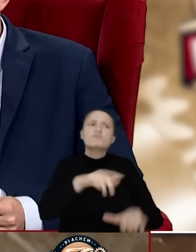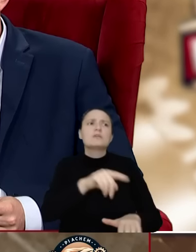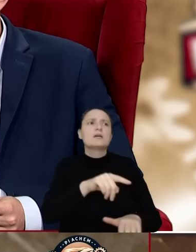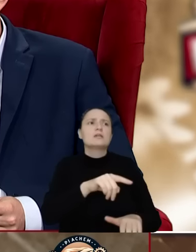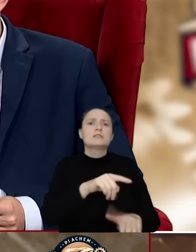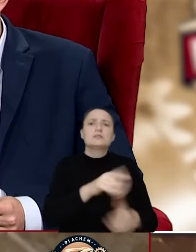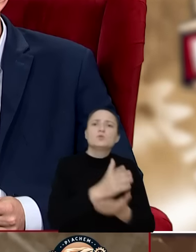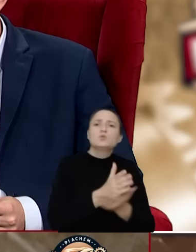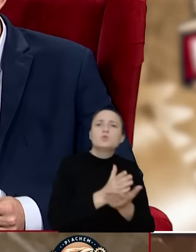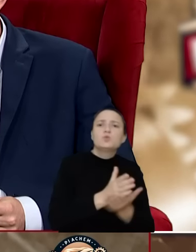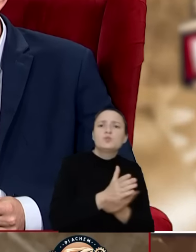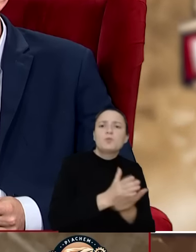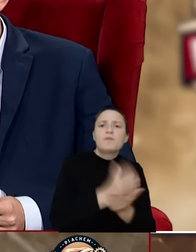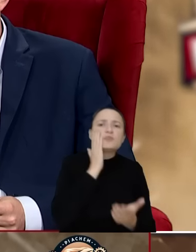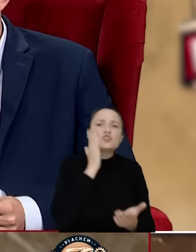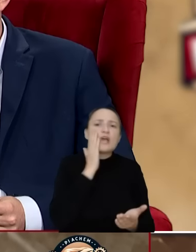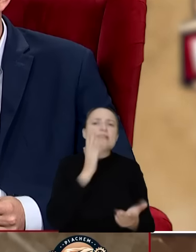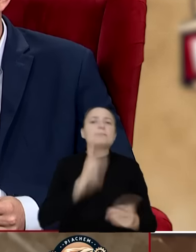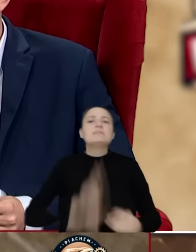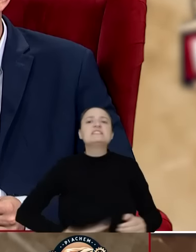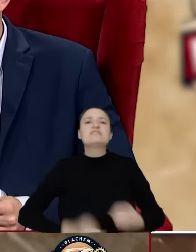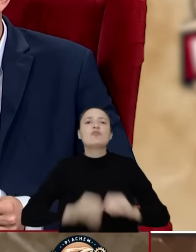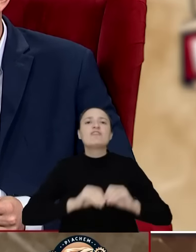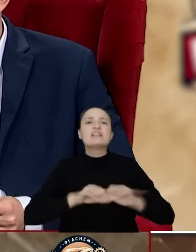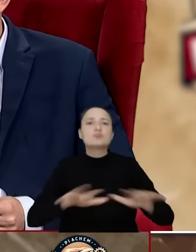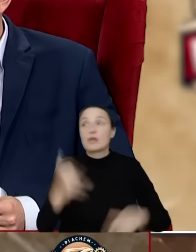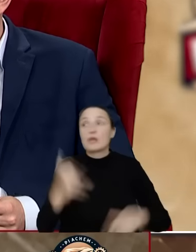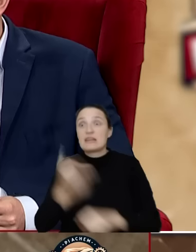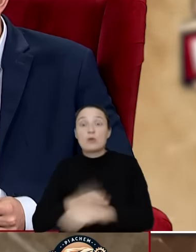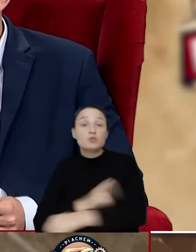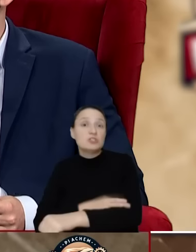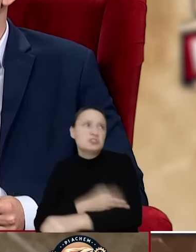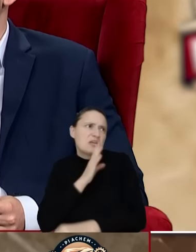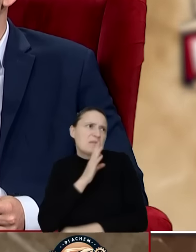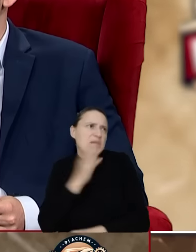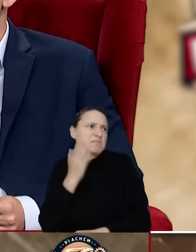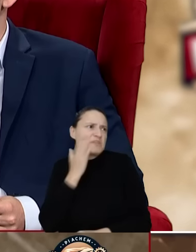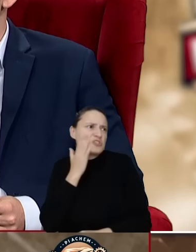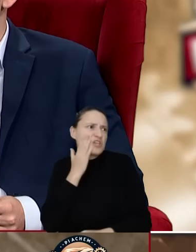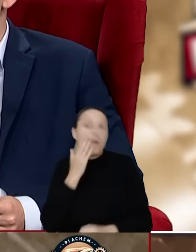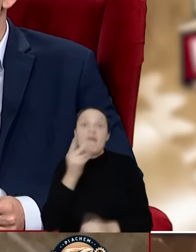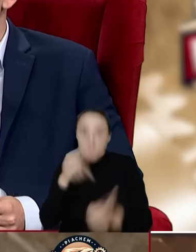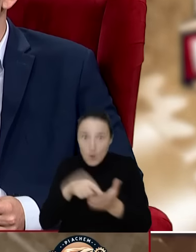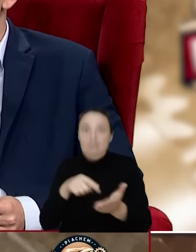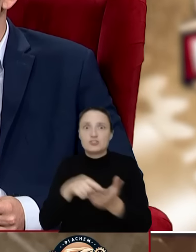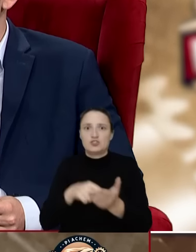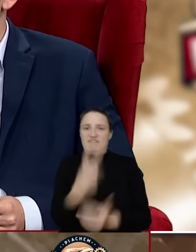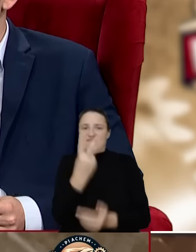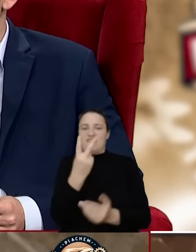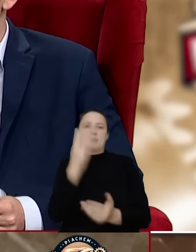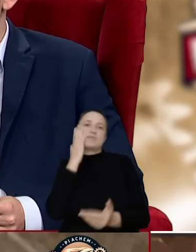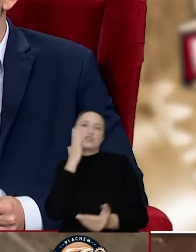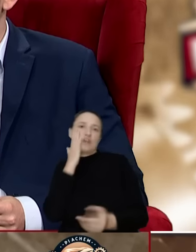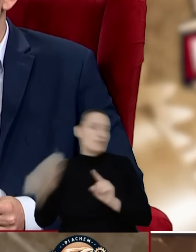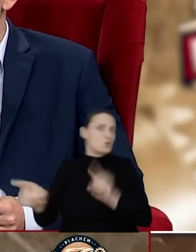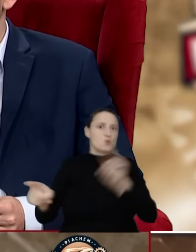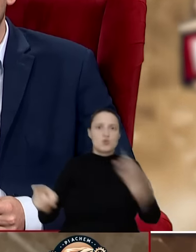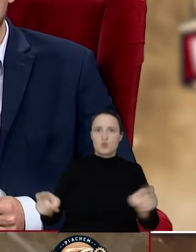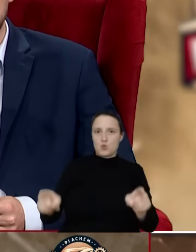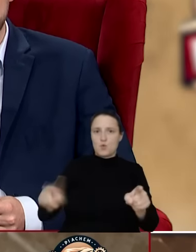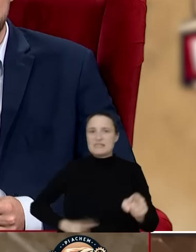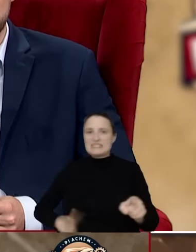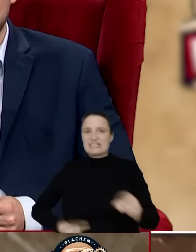Ministerstwie Infrastruktury. I tam była jedna urzędniczka, która chyba mieszkała w dwóch właśnie mieszkaniach jednocześnie w Ministerstwie